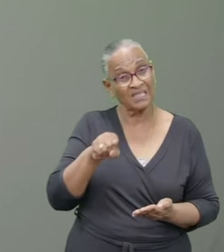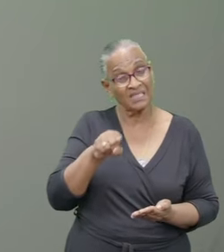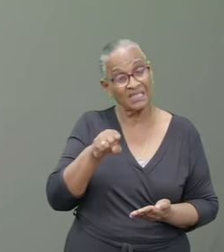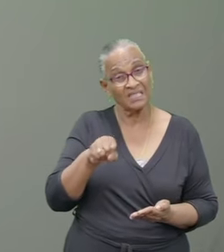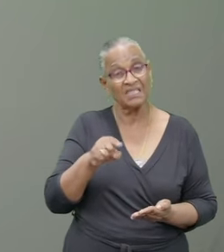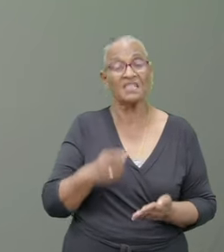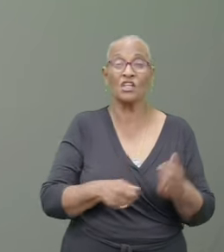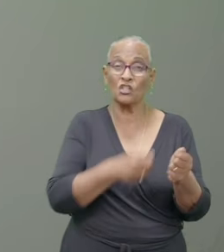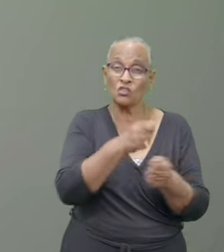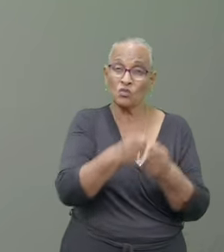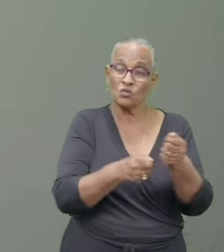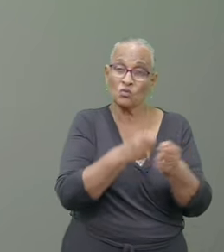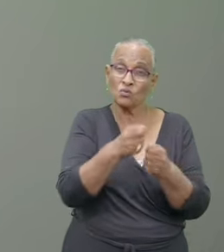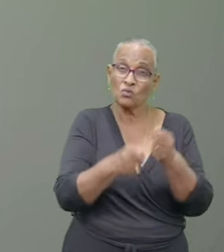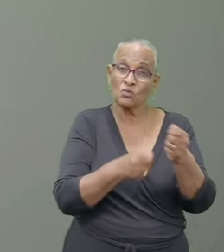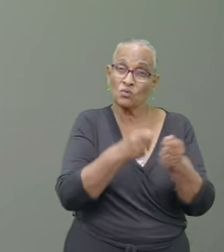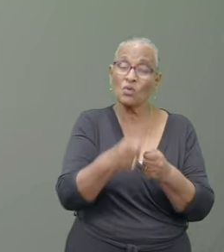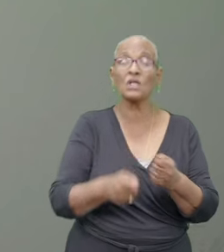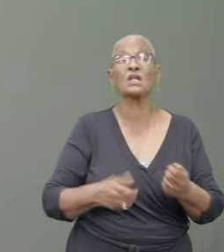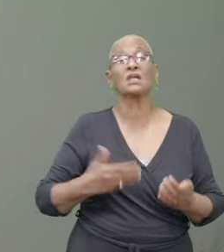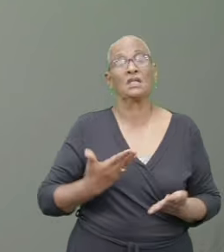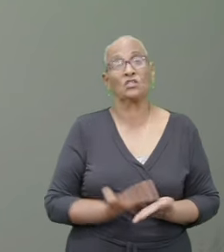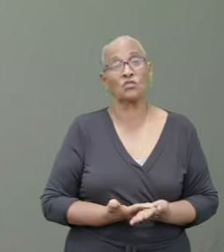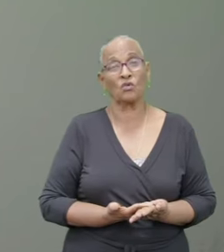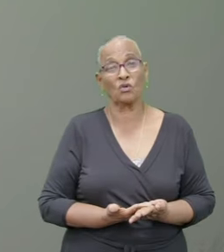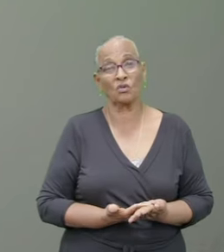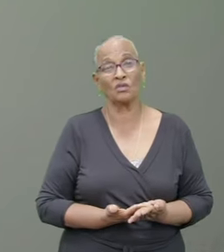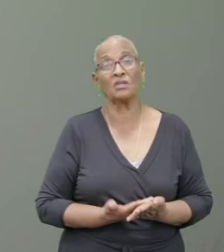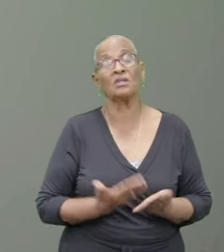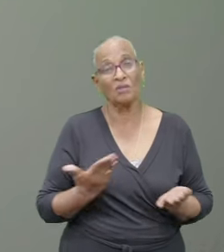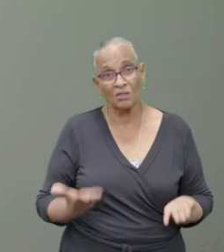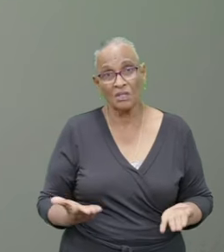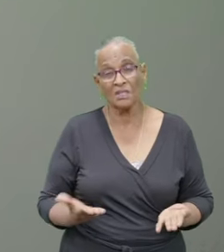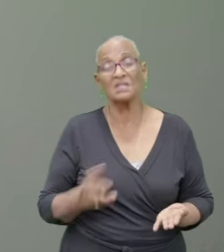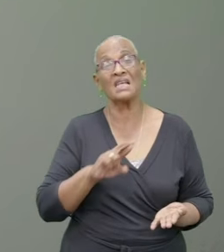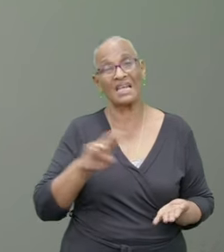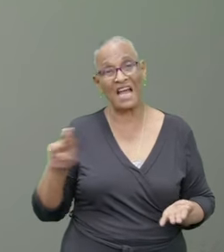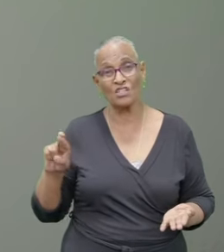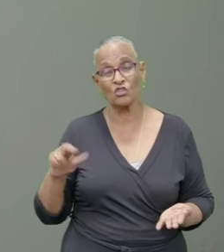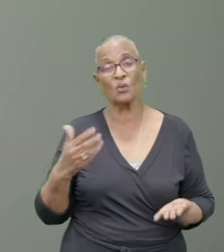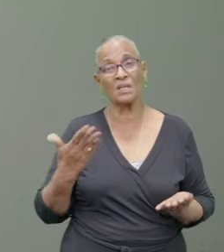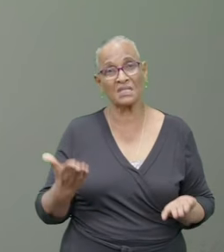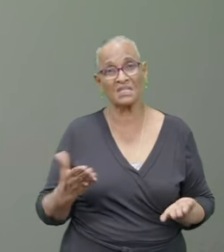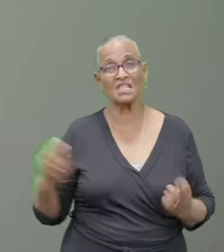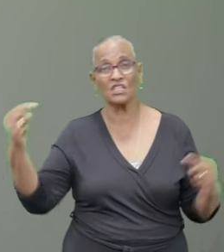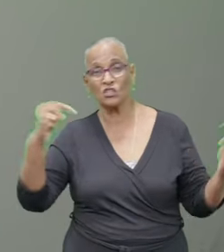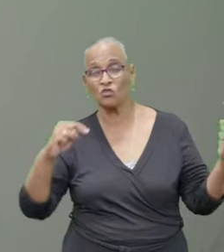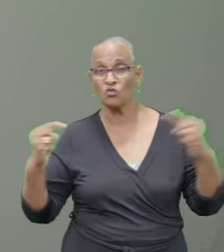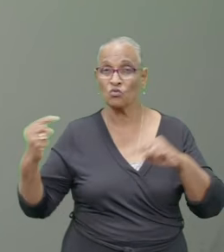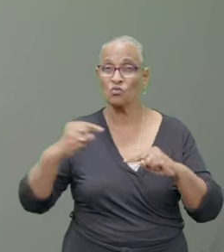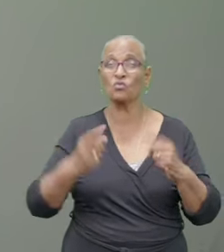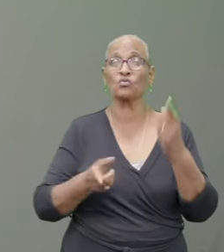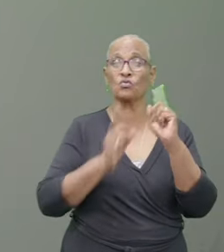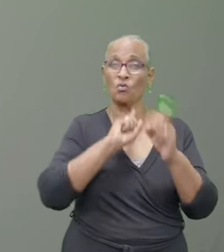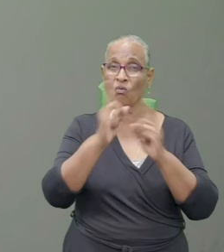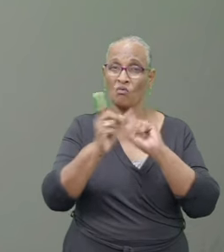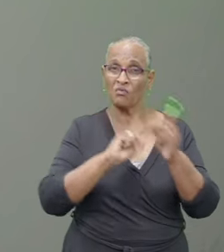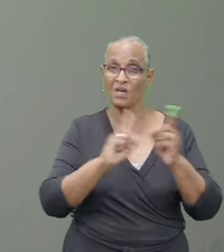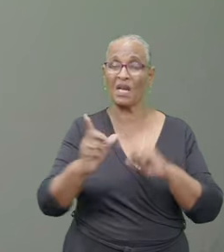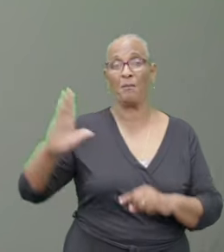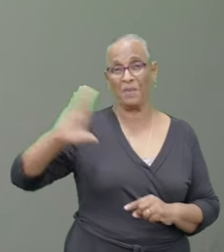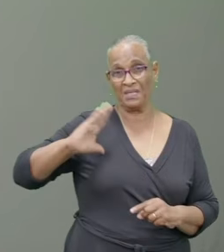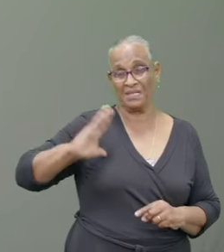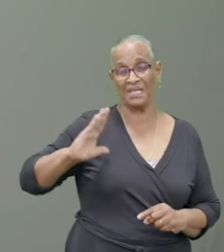in die zorg is gegrond. Die ratio is bediscussieerd. Er is overleg geweest met de directie van het